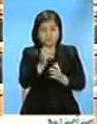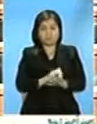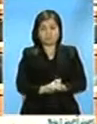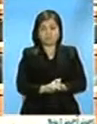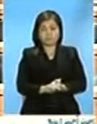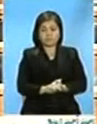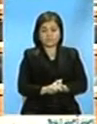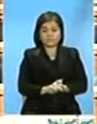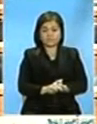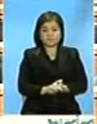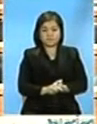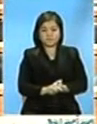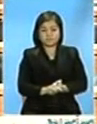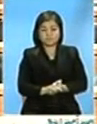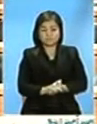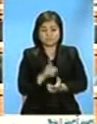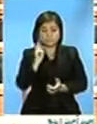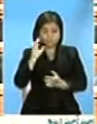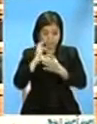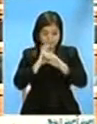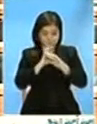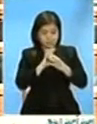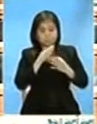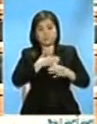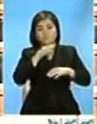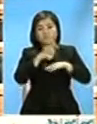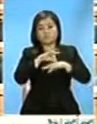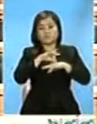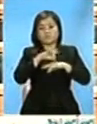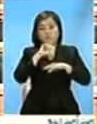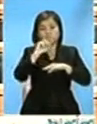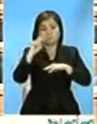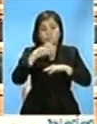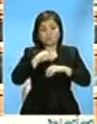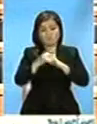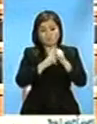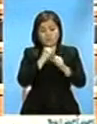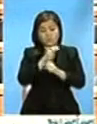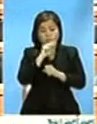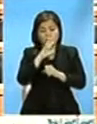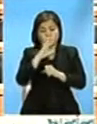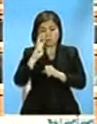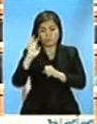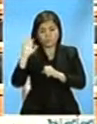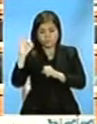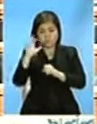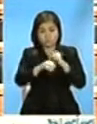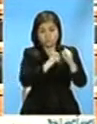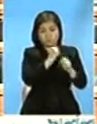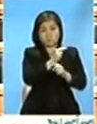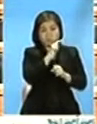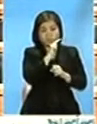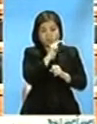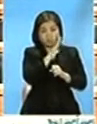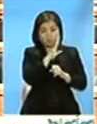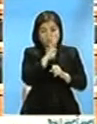เรื่องนี้เนี่ยบังเอิญว่าจะเกี่ยวพันกับผมในฐานะที่เป็นสว49ด้วยดังนั้น43เนี่ยผมเรียนท่านประธานว่ามันเชื่อมโย